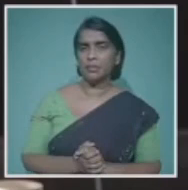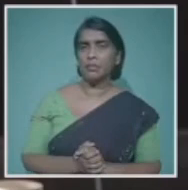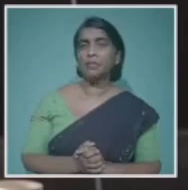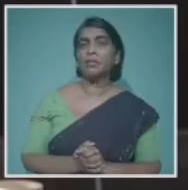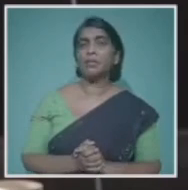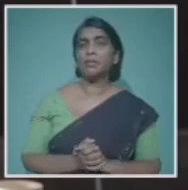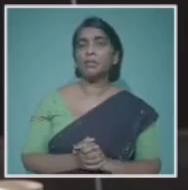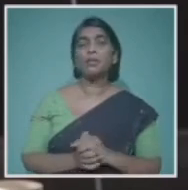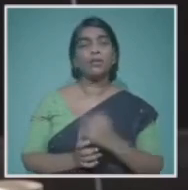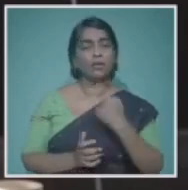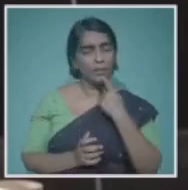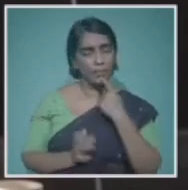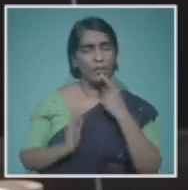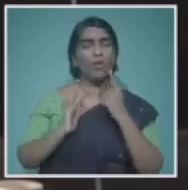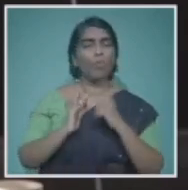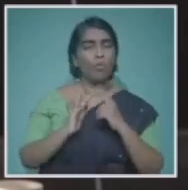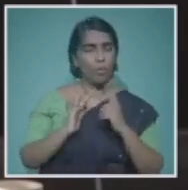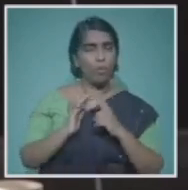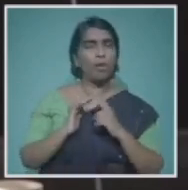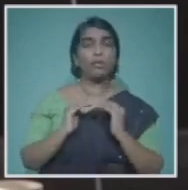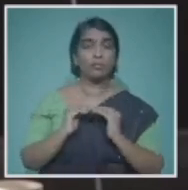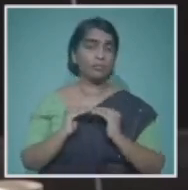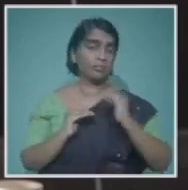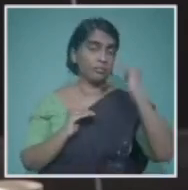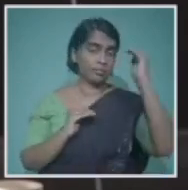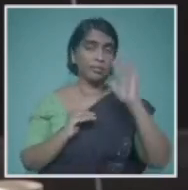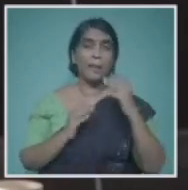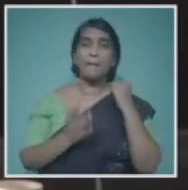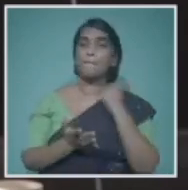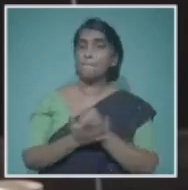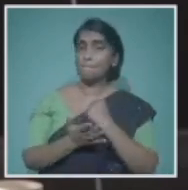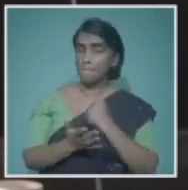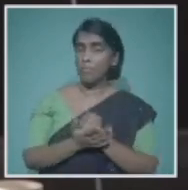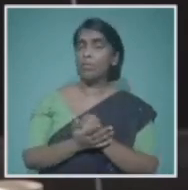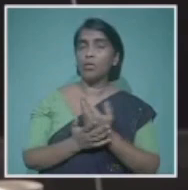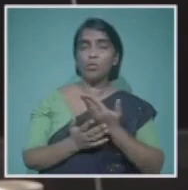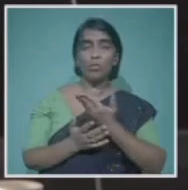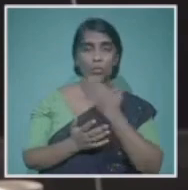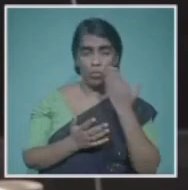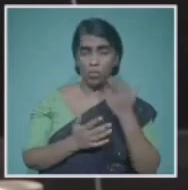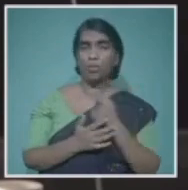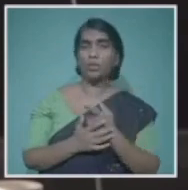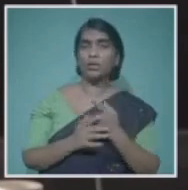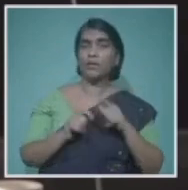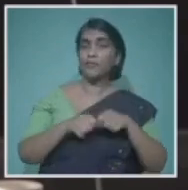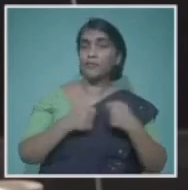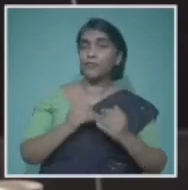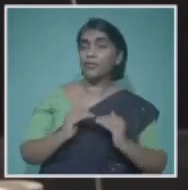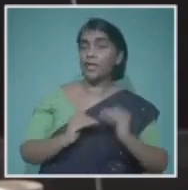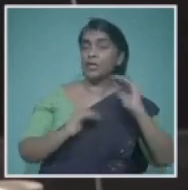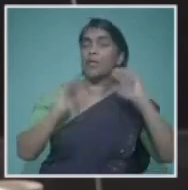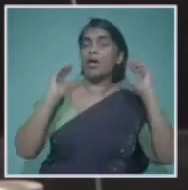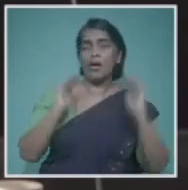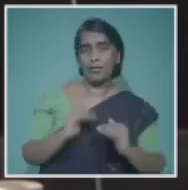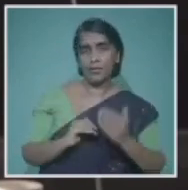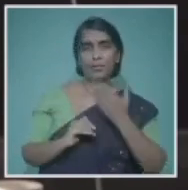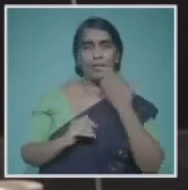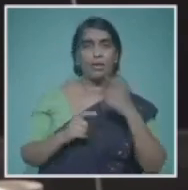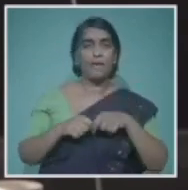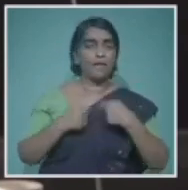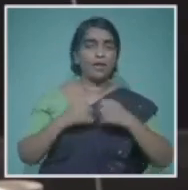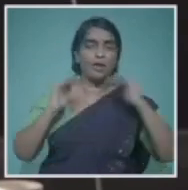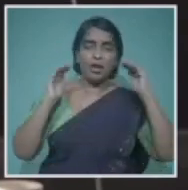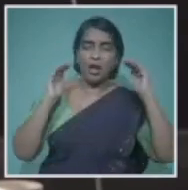ඔව් පොලි අනුපාතය ඉහළ දැමීම නිසා මහ බැංකුවට පුළුවන් වෙලා තියෙනවා උද්දමනය අඩු කරන්න. අද